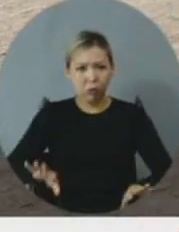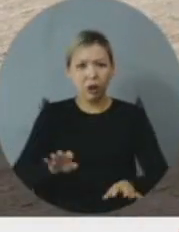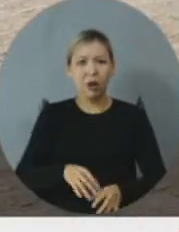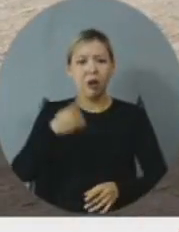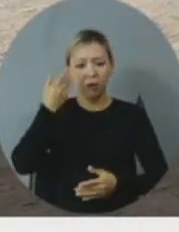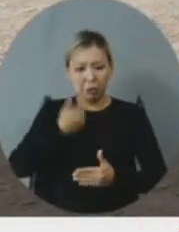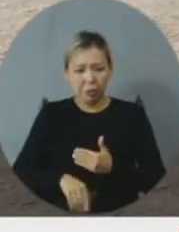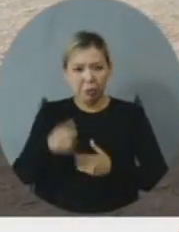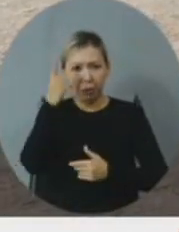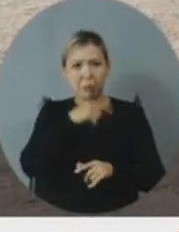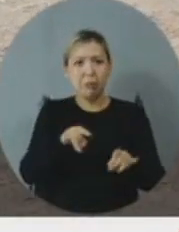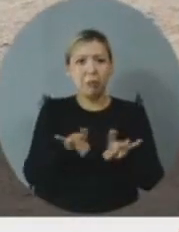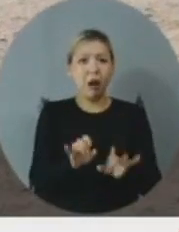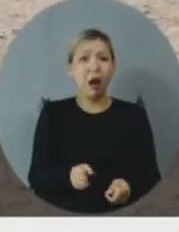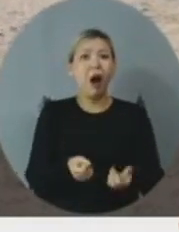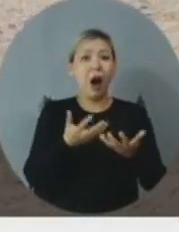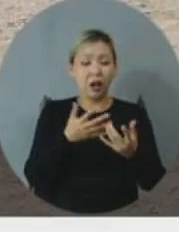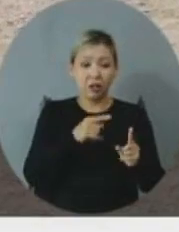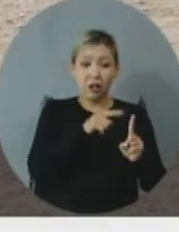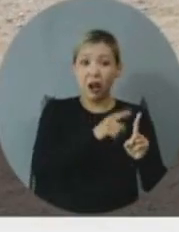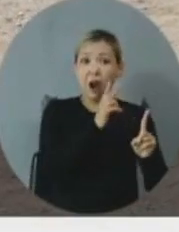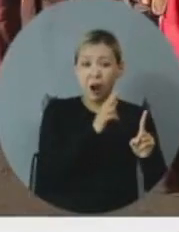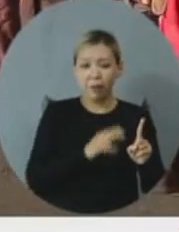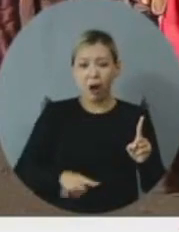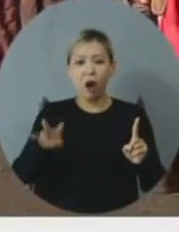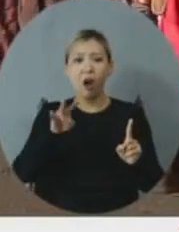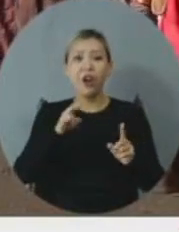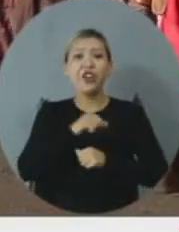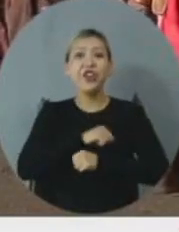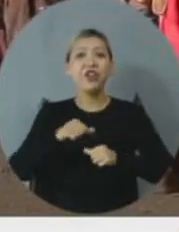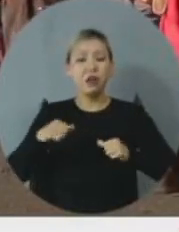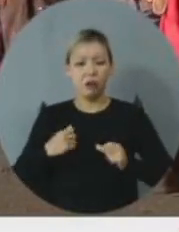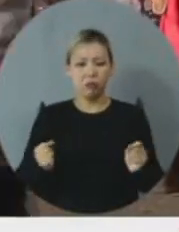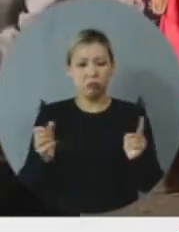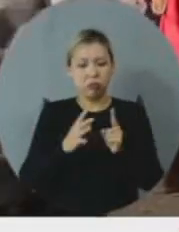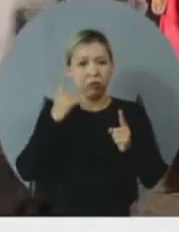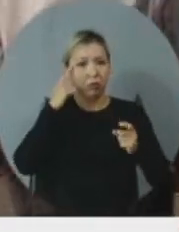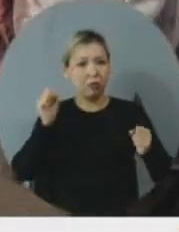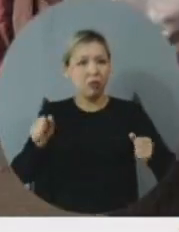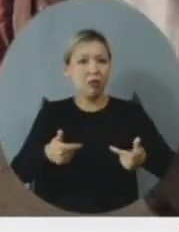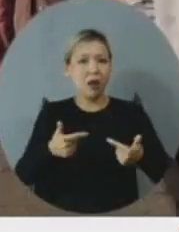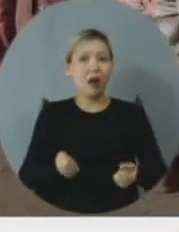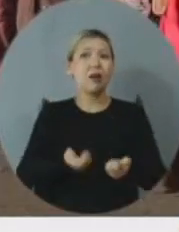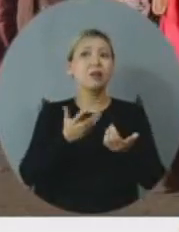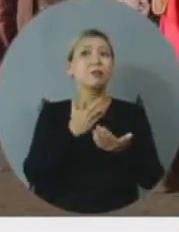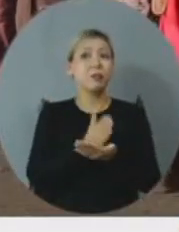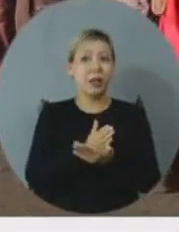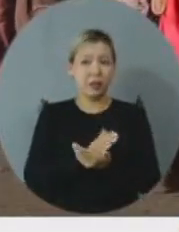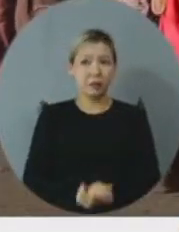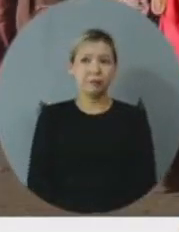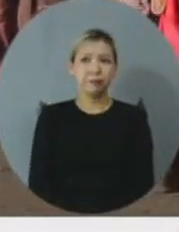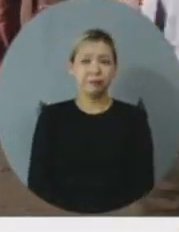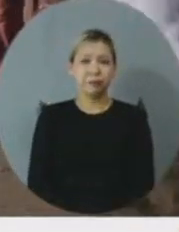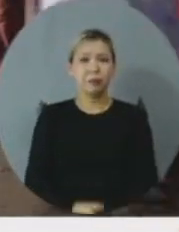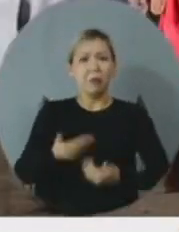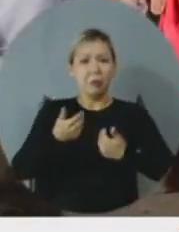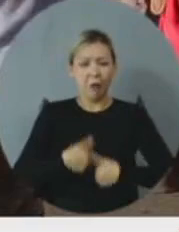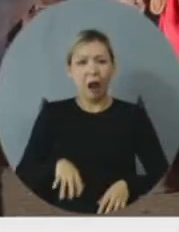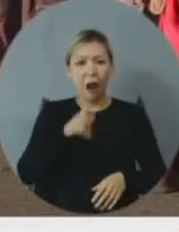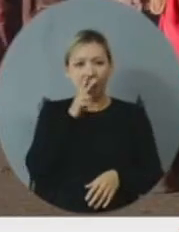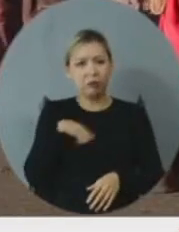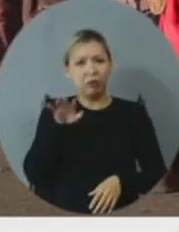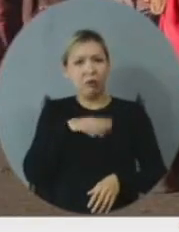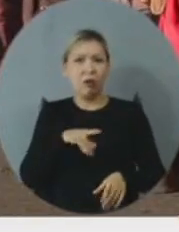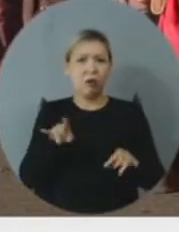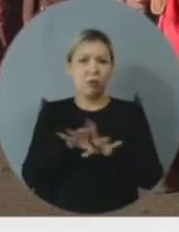Үүнээс шалтгаалan компани нутгийн иргэдийн хооронд үл ойлголцол үүссэн байна. Мал хавуул одоос их тийм одоо эрэндэг эрэндэг